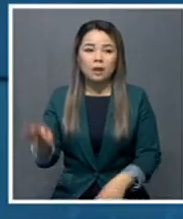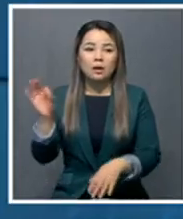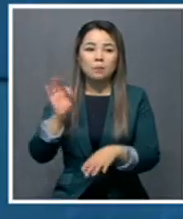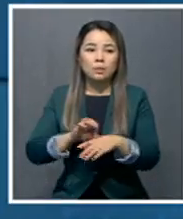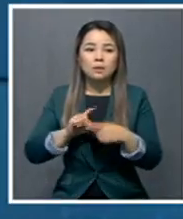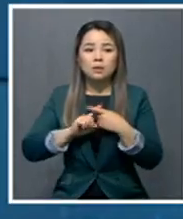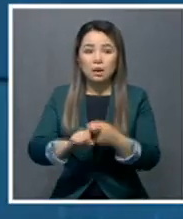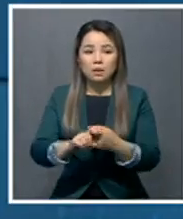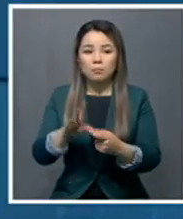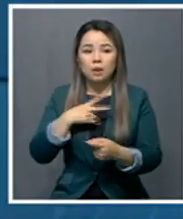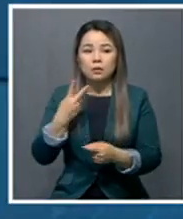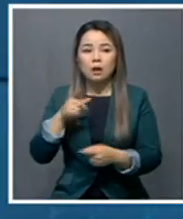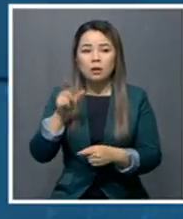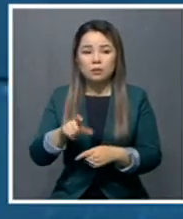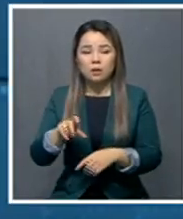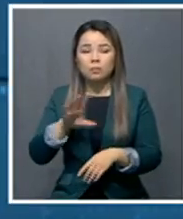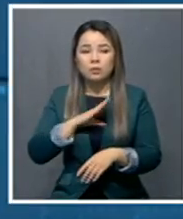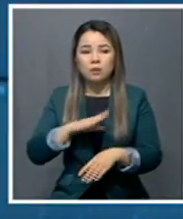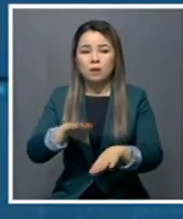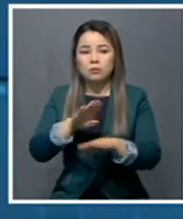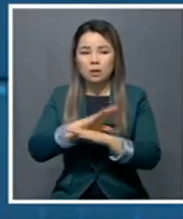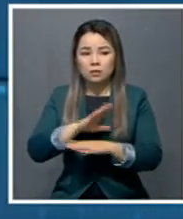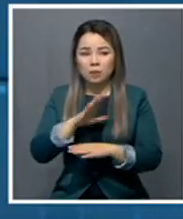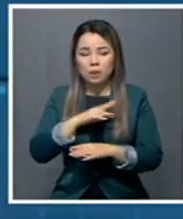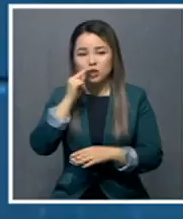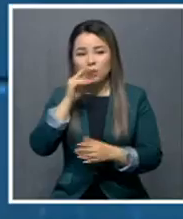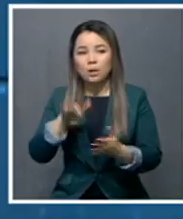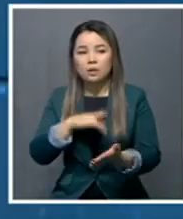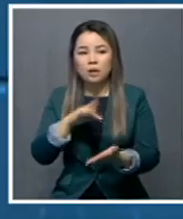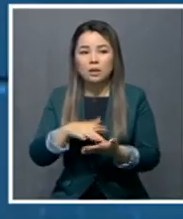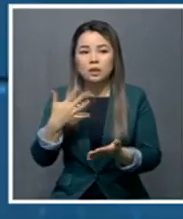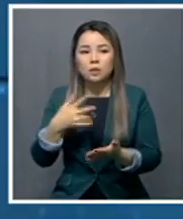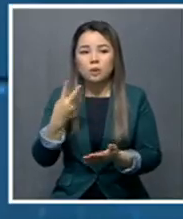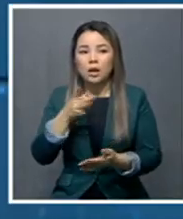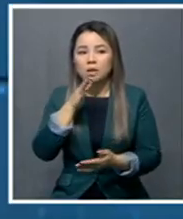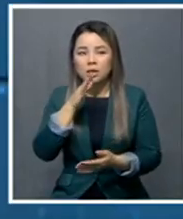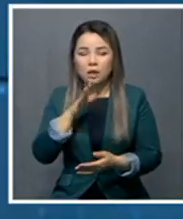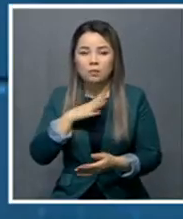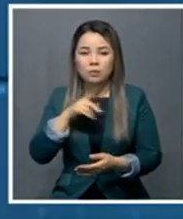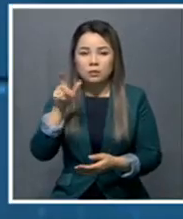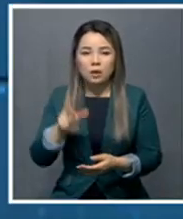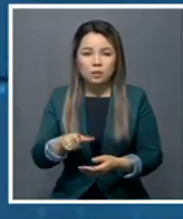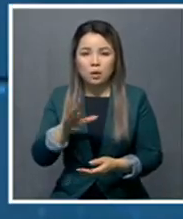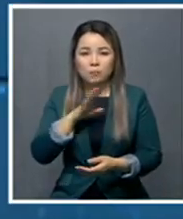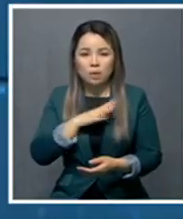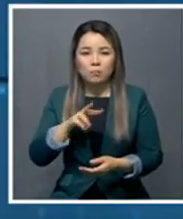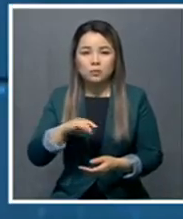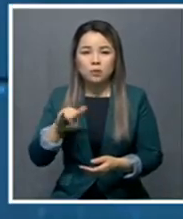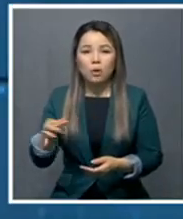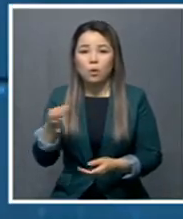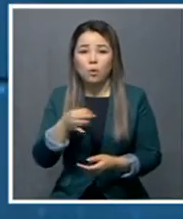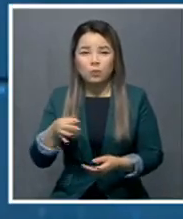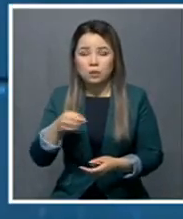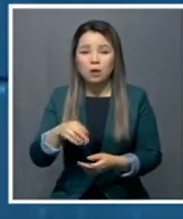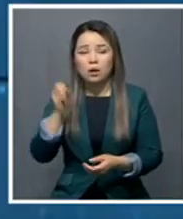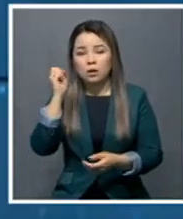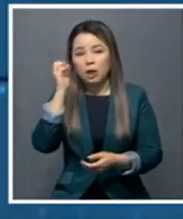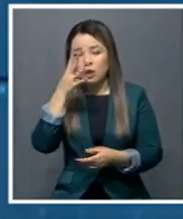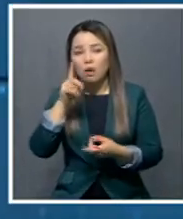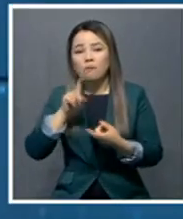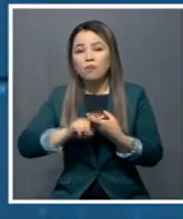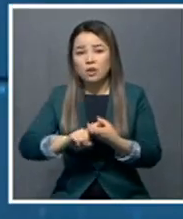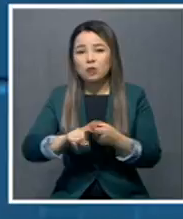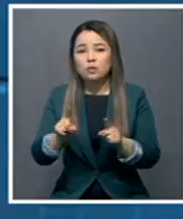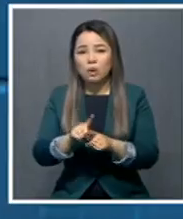Қатерлендер бүгін тағы екі науқастың өмірін жалмады. Шымкент қаласында 52 жастағы азамат дерттен көз жұмса, Маңғыстау облысында коронавирустан